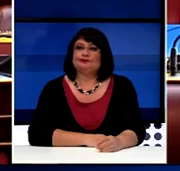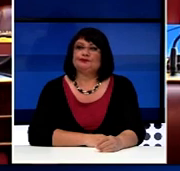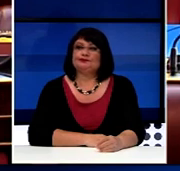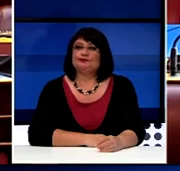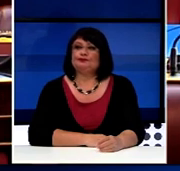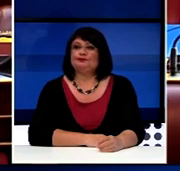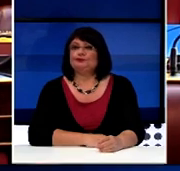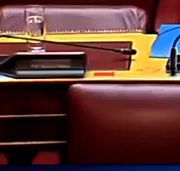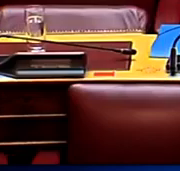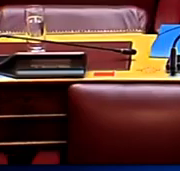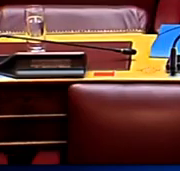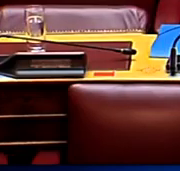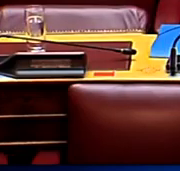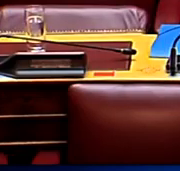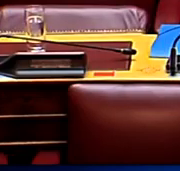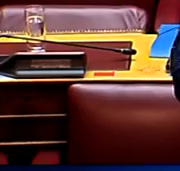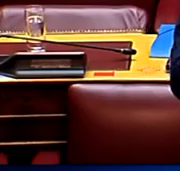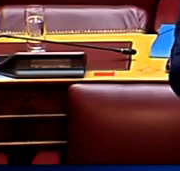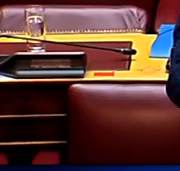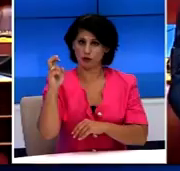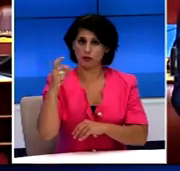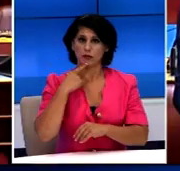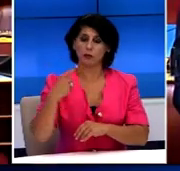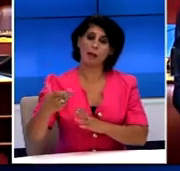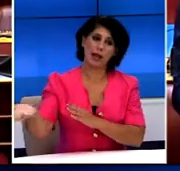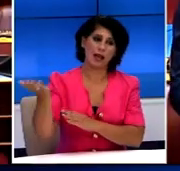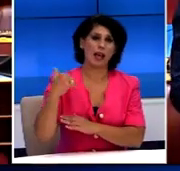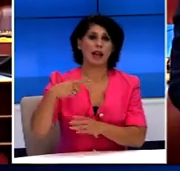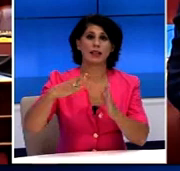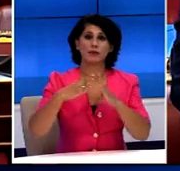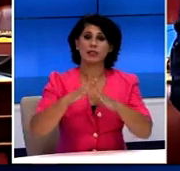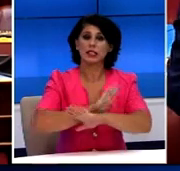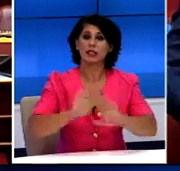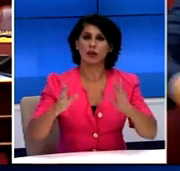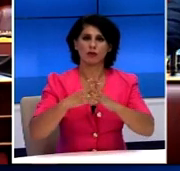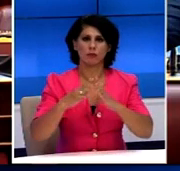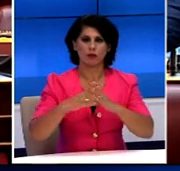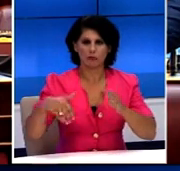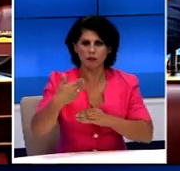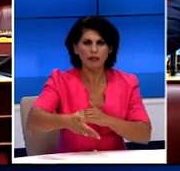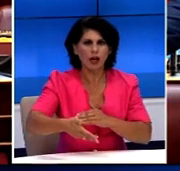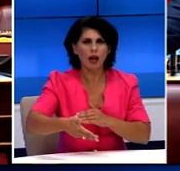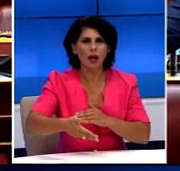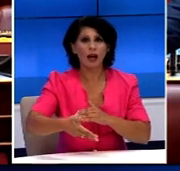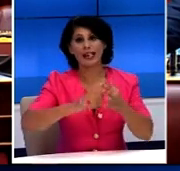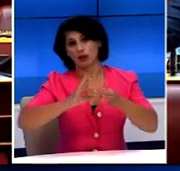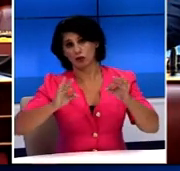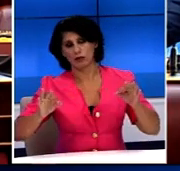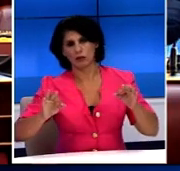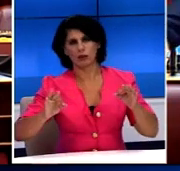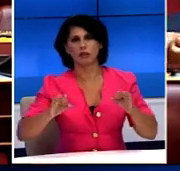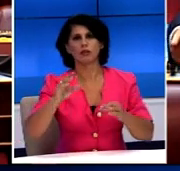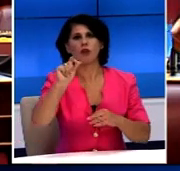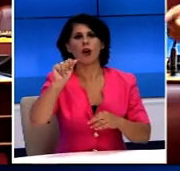το ήκαδε, έλα, θα γυρίσουμε σπίτι, δηλαδή, θα σταματήσει ο πόλεμος, και αμέσως μετά έφτασε στο Αφιόν